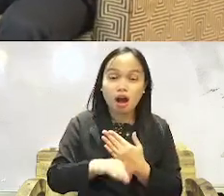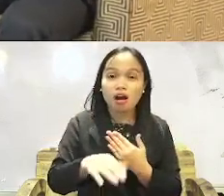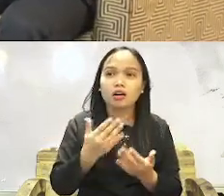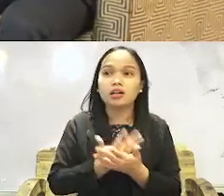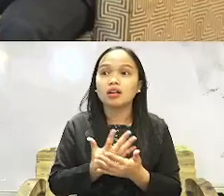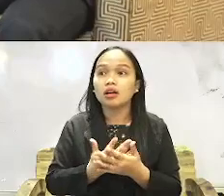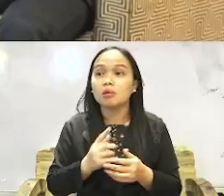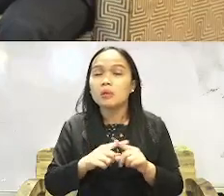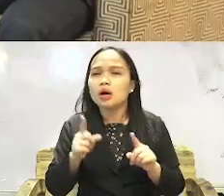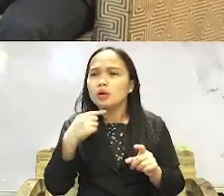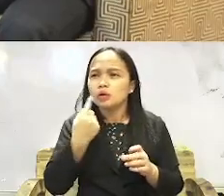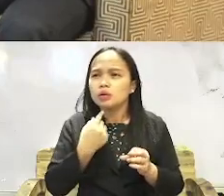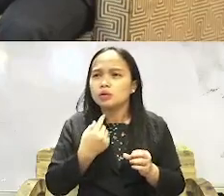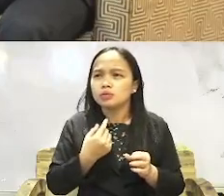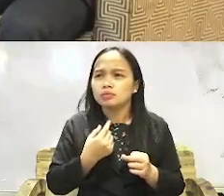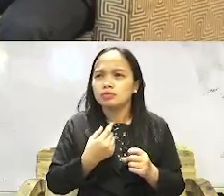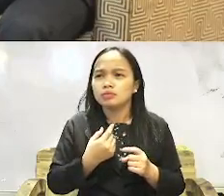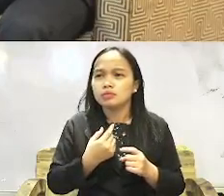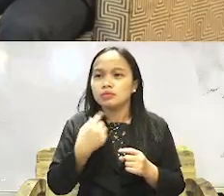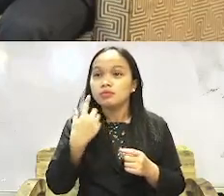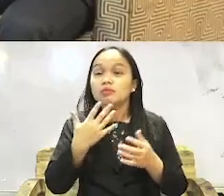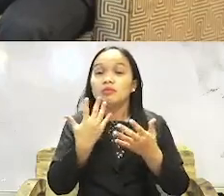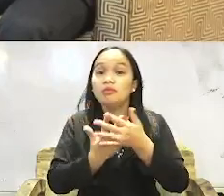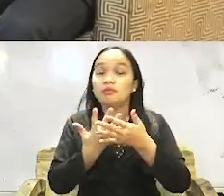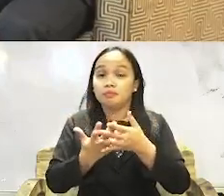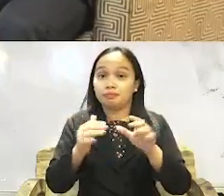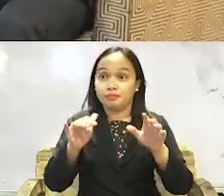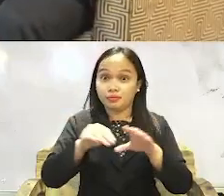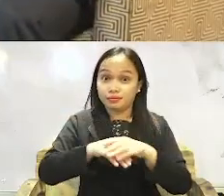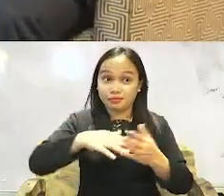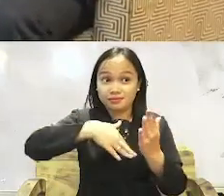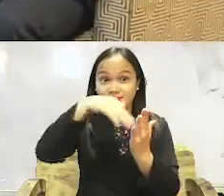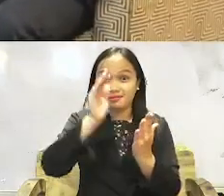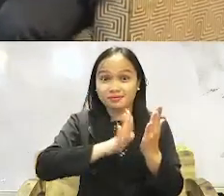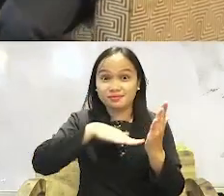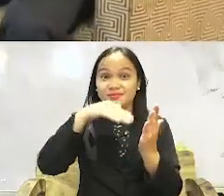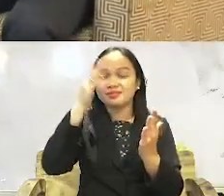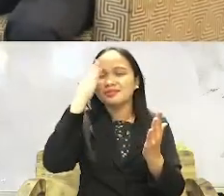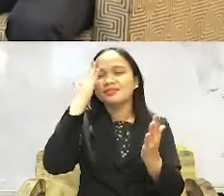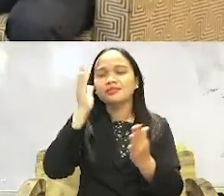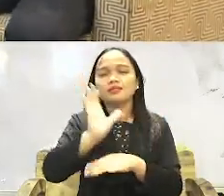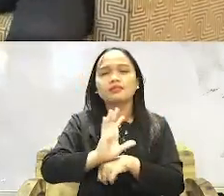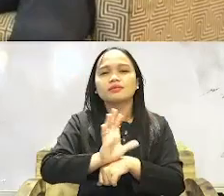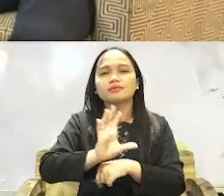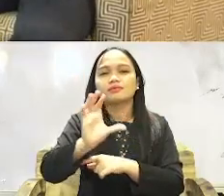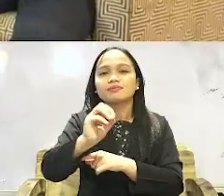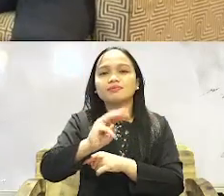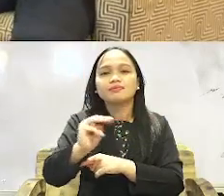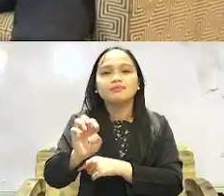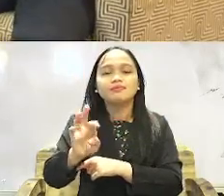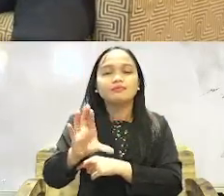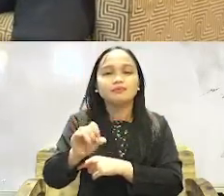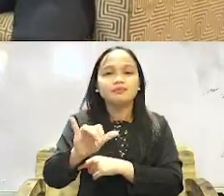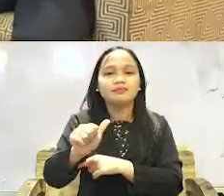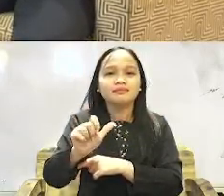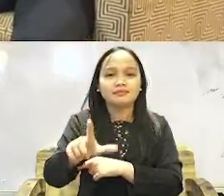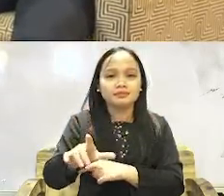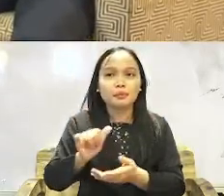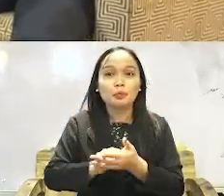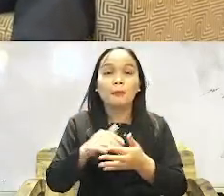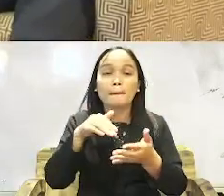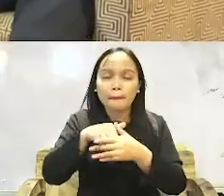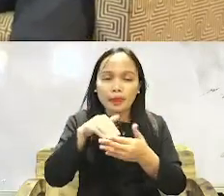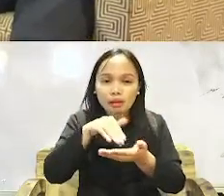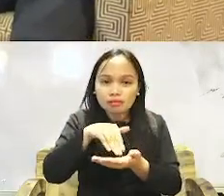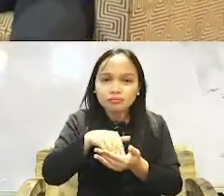lang talaga na nakulong yung sa Boysen, eh. Di ba? Kasi, bumalik sa ulit, eh. Oh, yun lang yung nakita ko nakulong ulit.